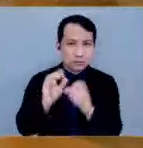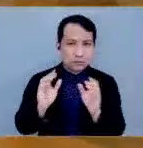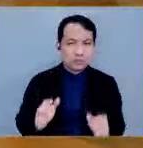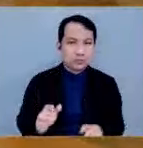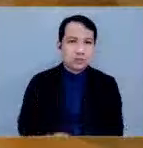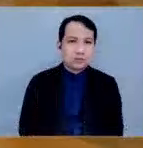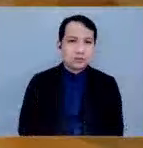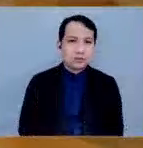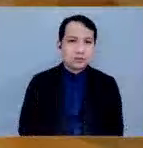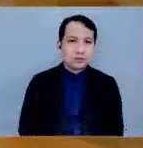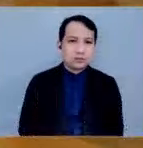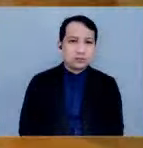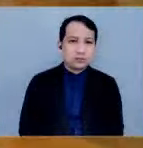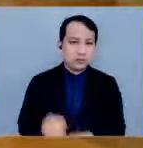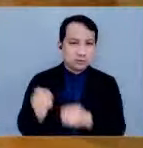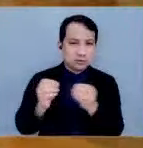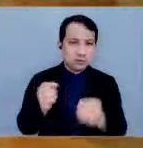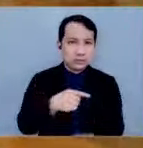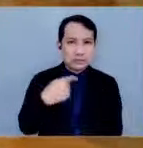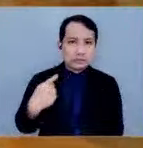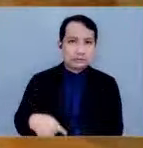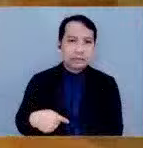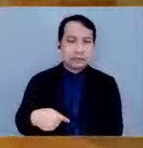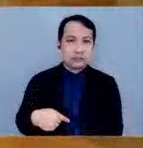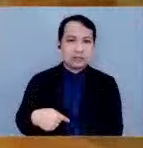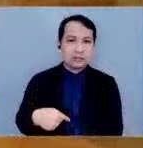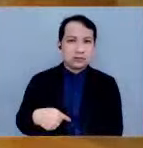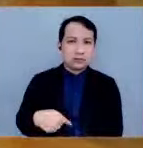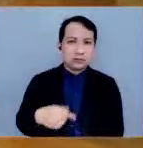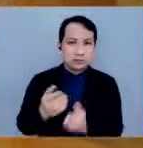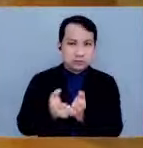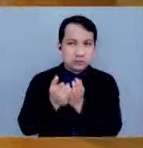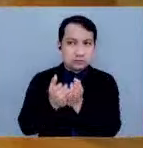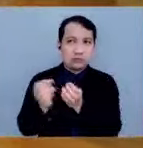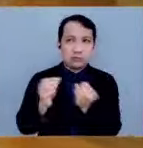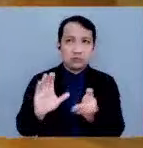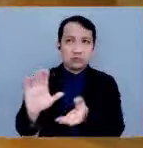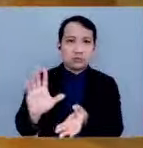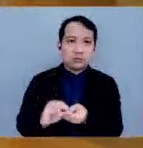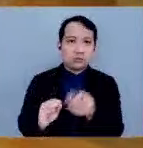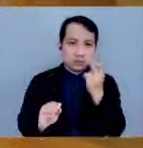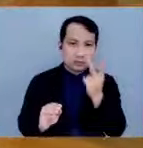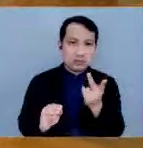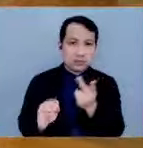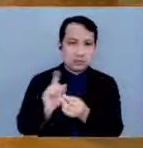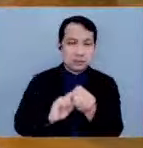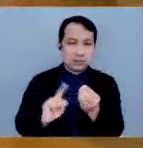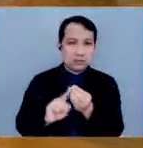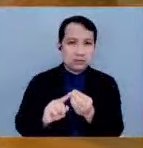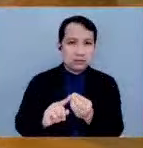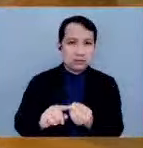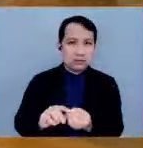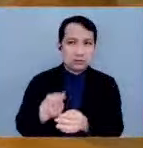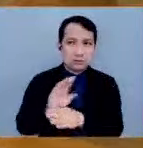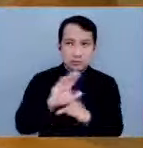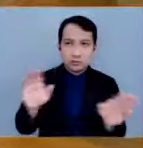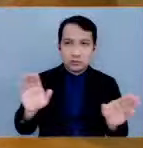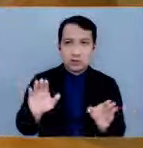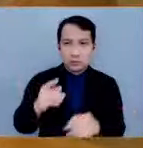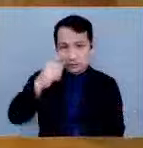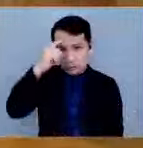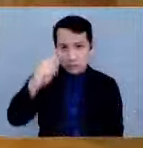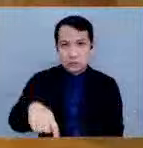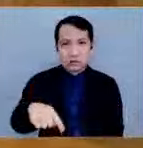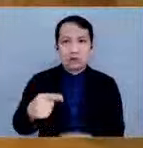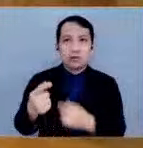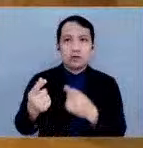na nag-ooperate dyan are Chinese vessel operator. So hindi mo basta kahit kawayan mo yon, hindi maintindihan kung ano ang